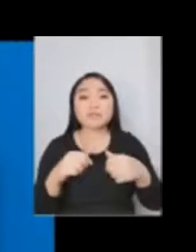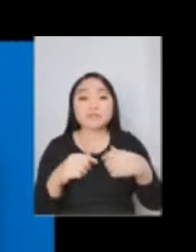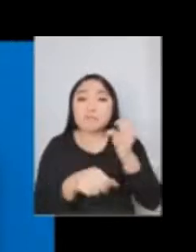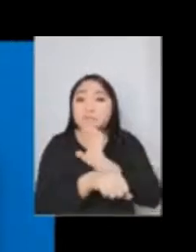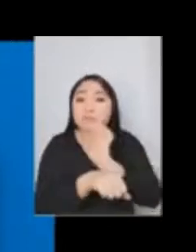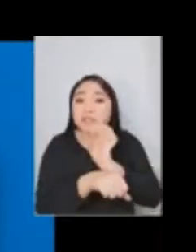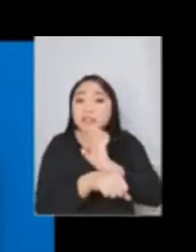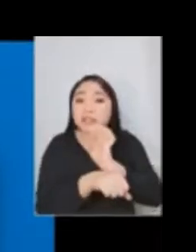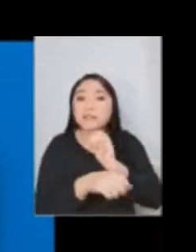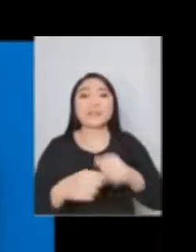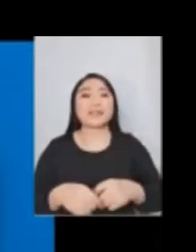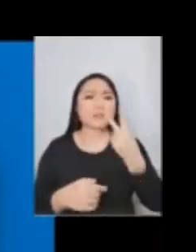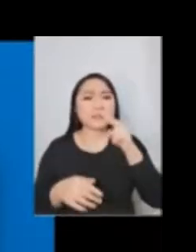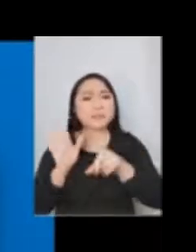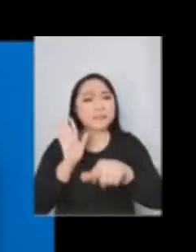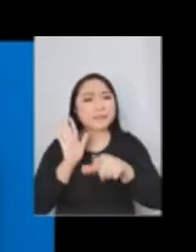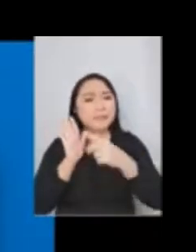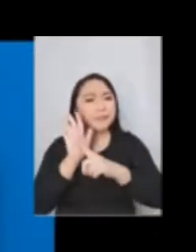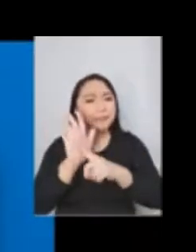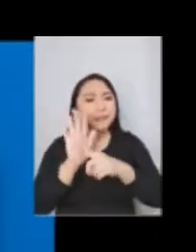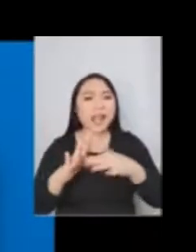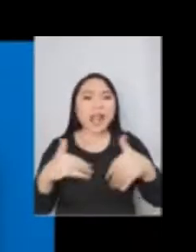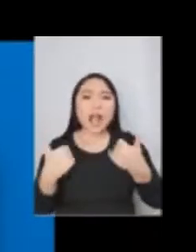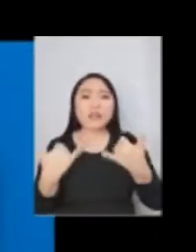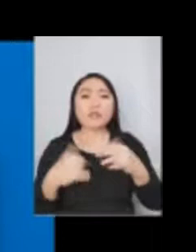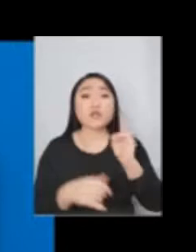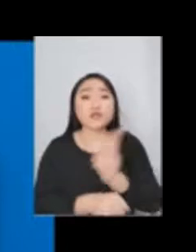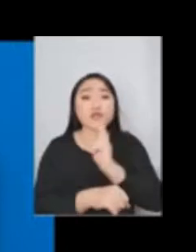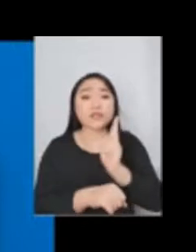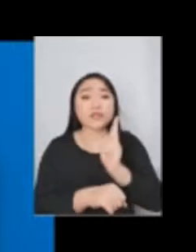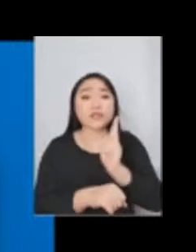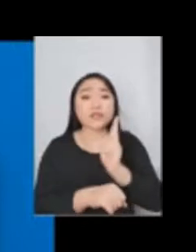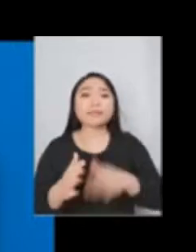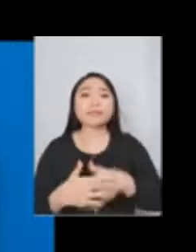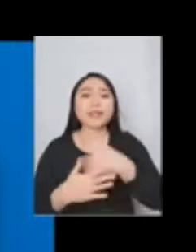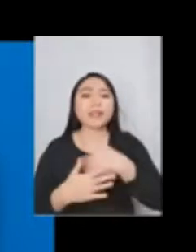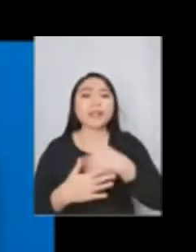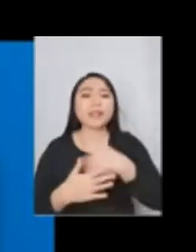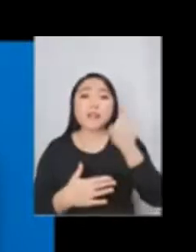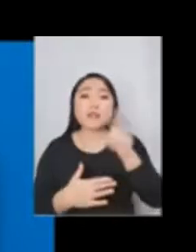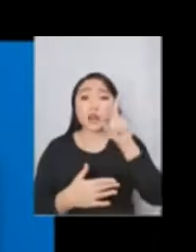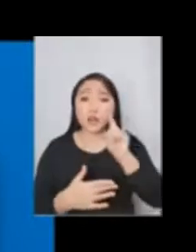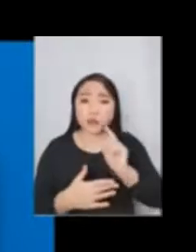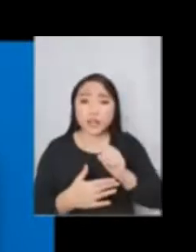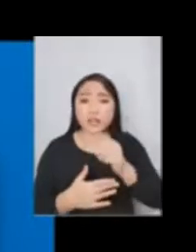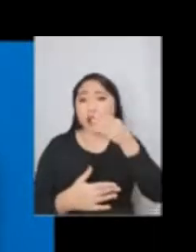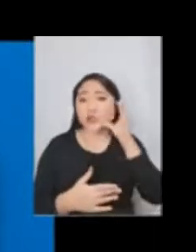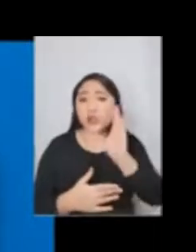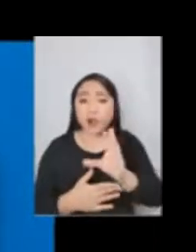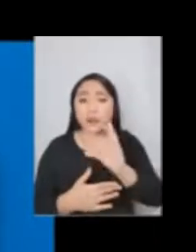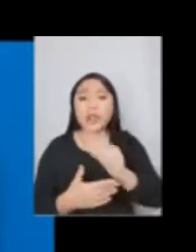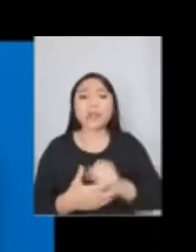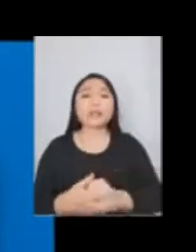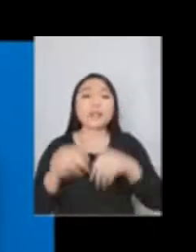mag-request ng Starbucks, sumulat lamang po kayo kay Director Richard P. Burgos sa sumusunod na